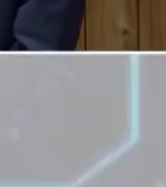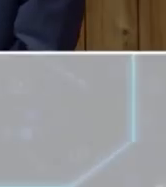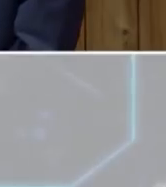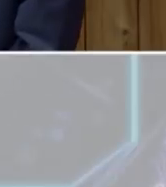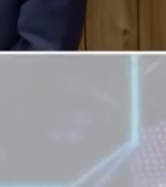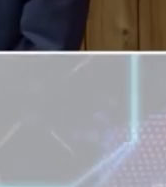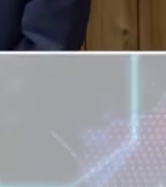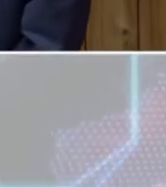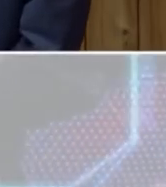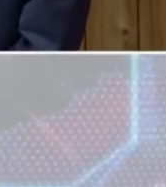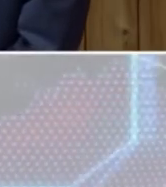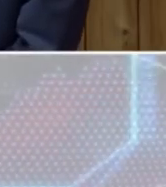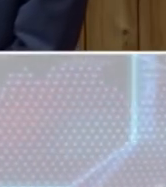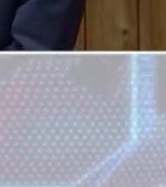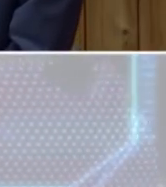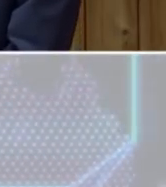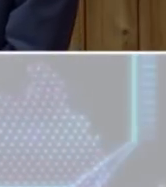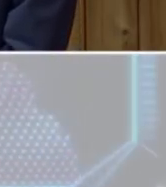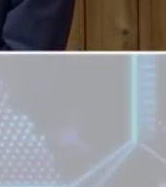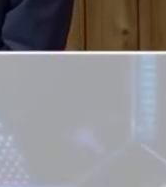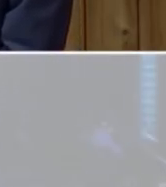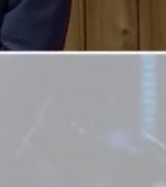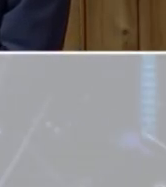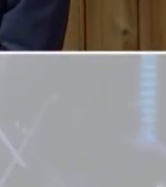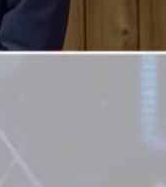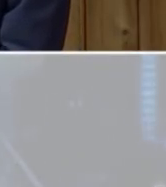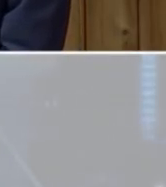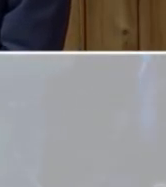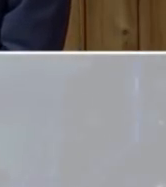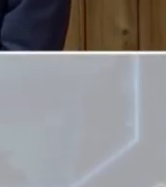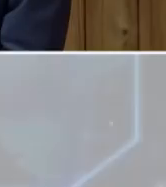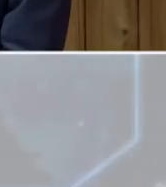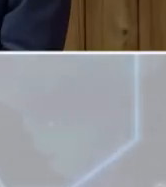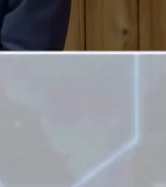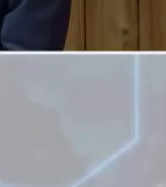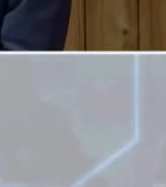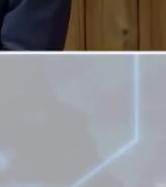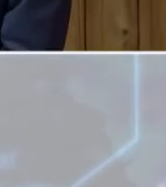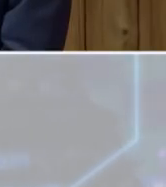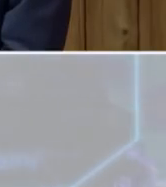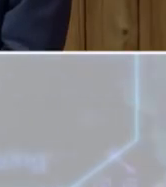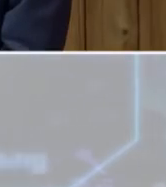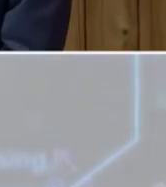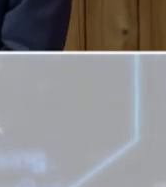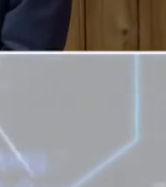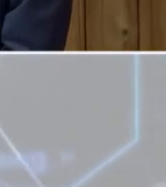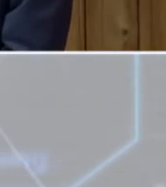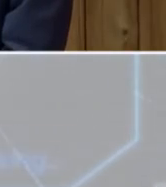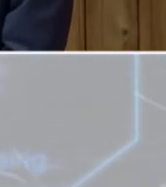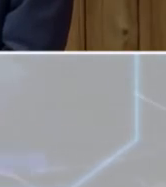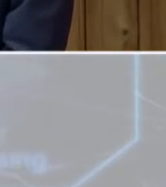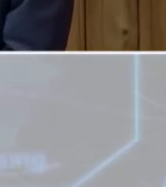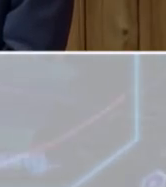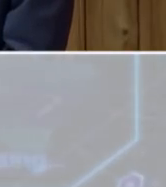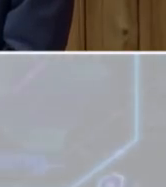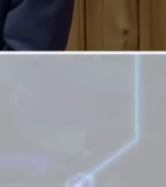ดอีกใจเย็นๆครับไม่ต้องรีบเพราะวันนี้ยังอยู่กันอีกหลายวันแล้วก็เดี๋ยวก็จะมีลงเรื่อง EEC ถ้าลองสมคิดก็ต้องตอบตอนท่านอยู่กับไทยรักไทยอ